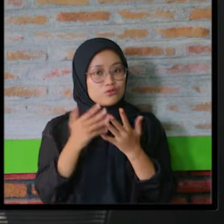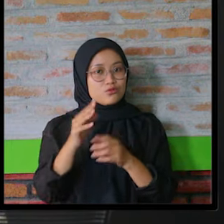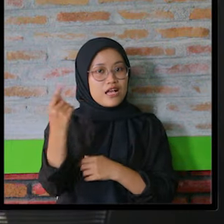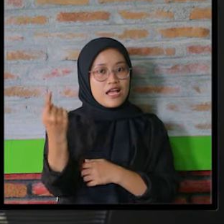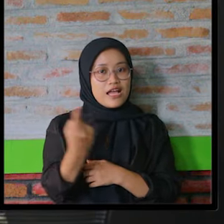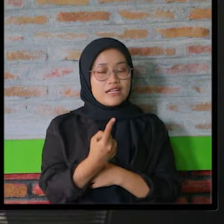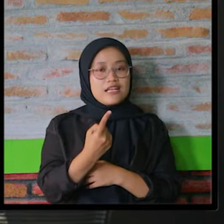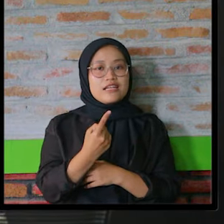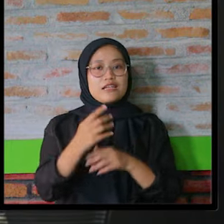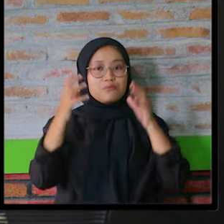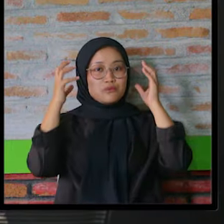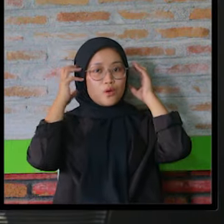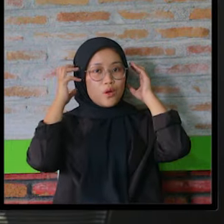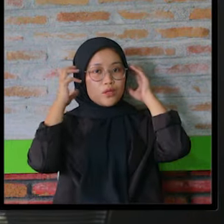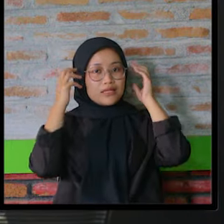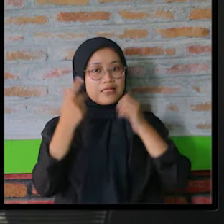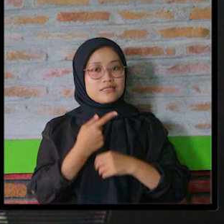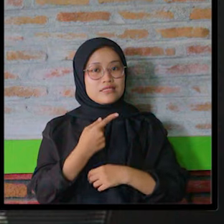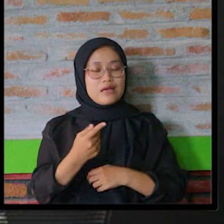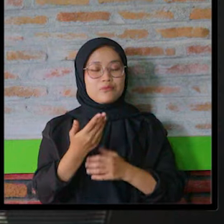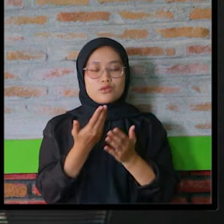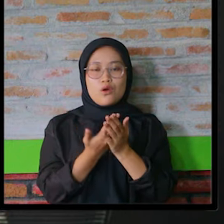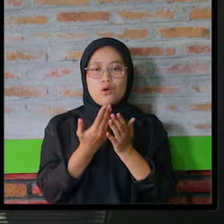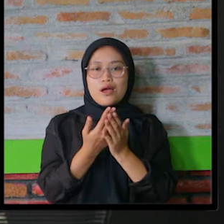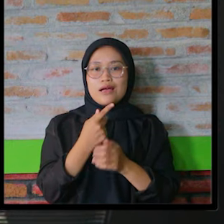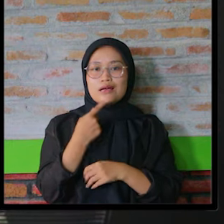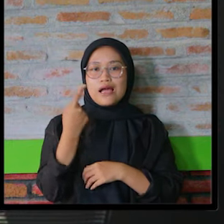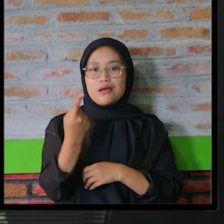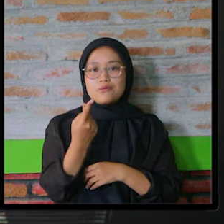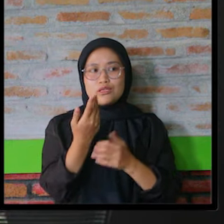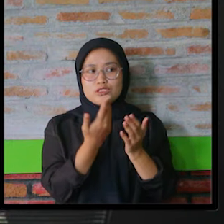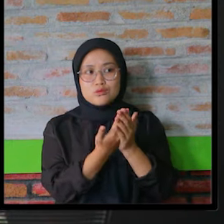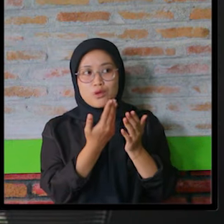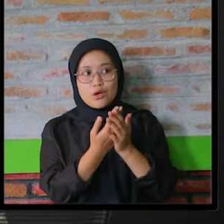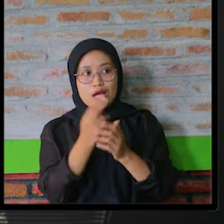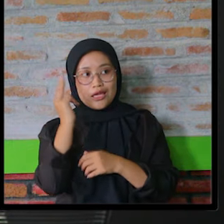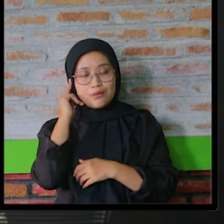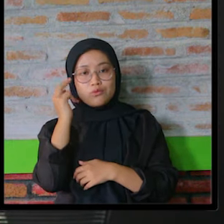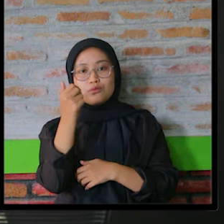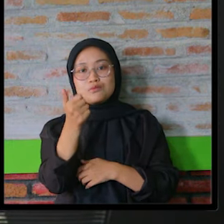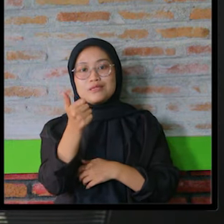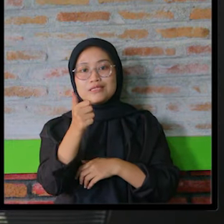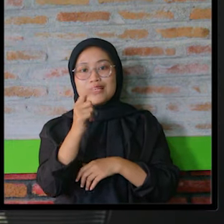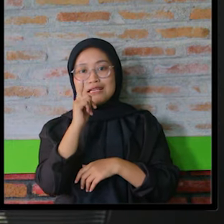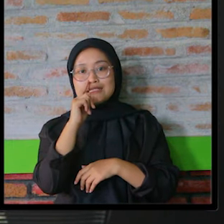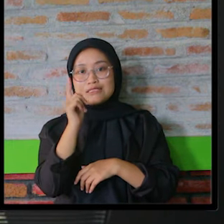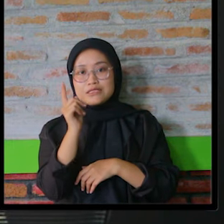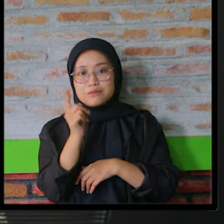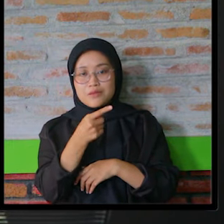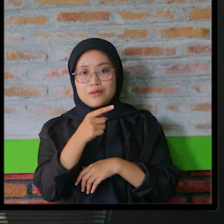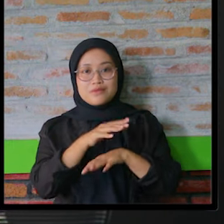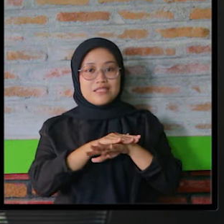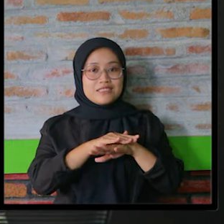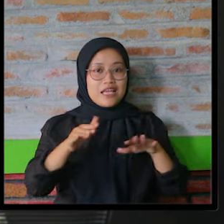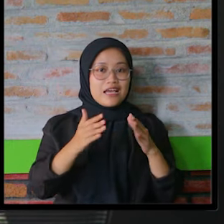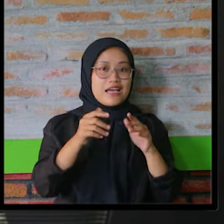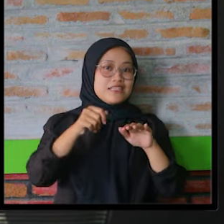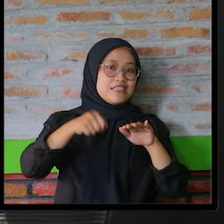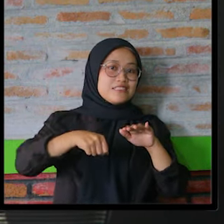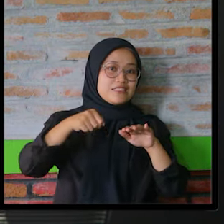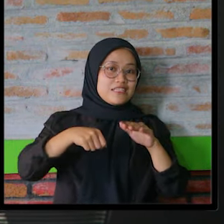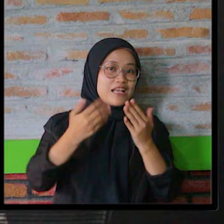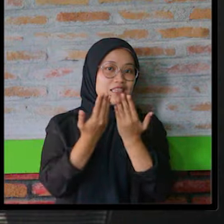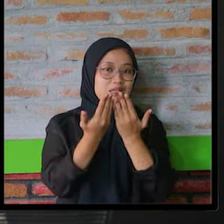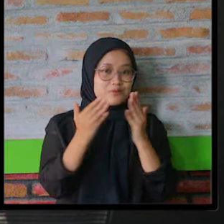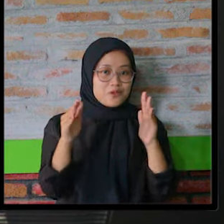kami doa kami ini semoga Ibu segera dapat menyelesaikan yang sidang terbuka ini bu iya